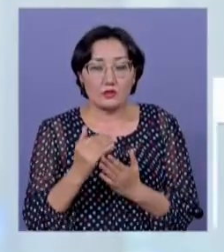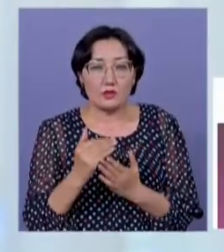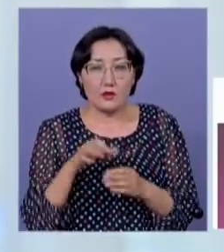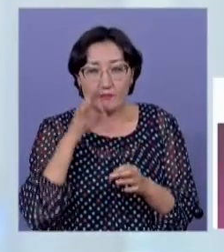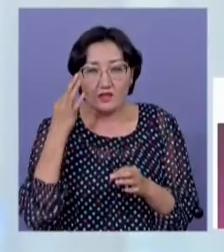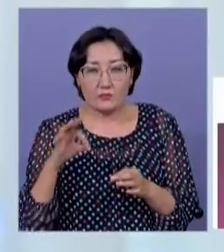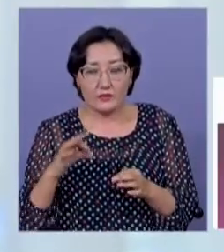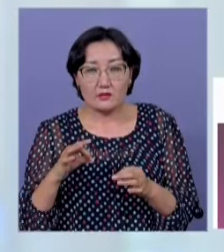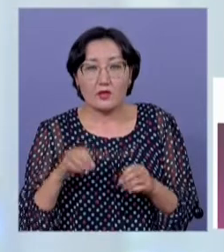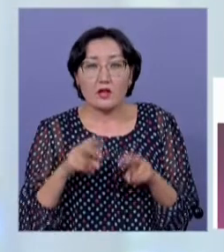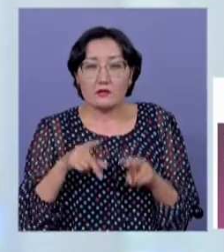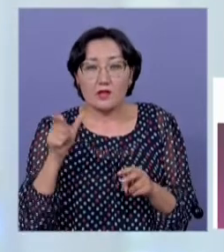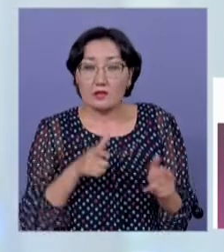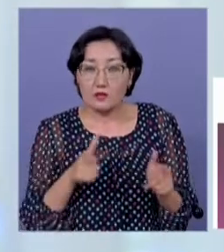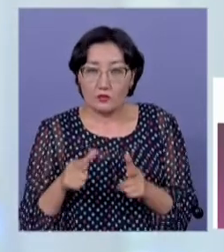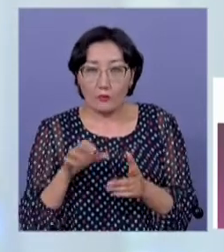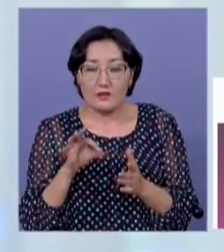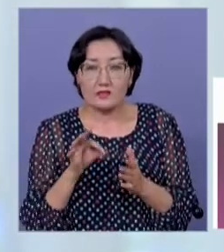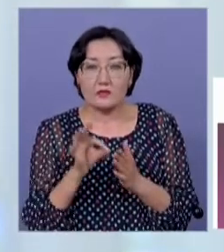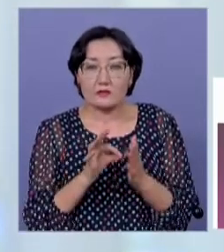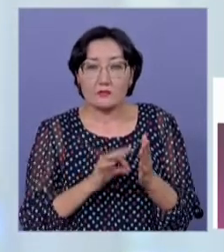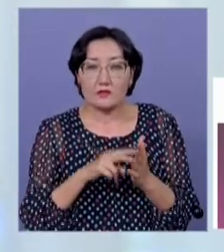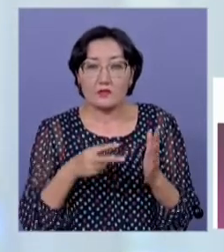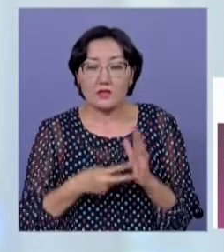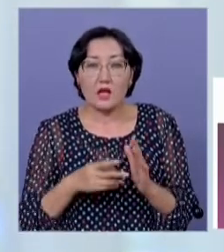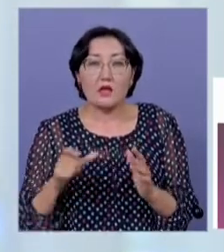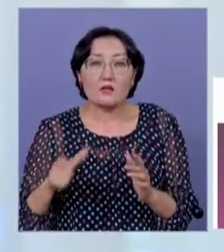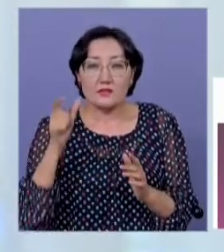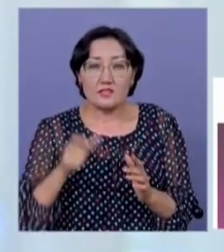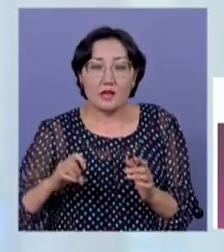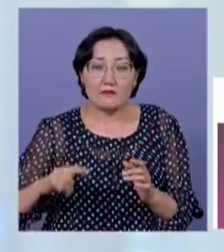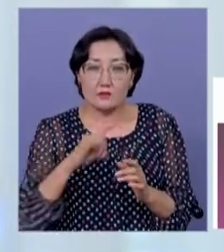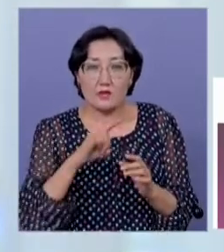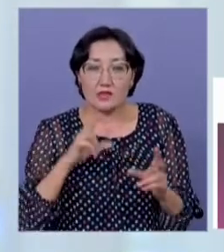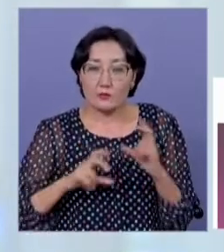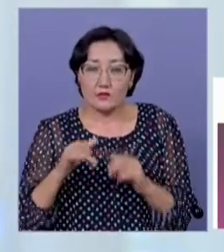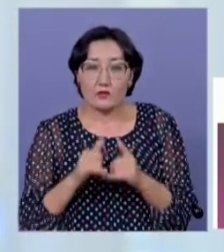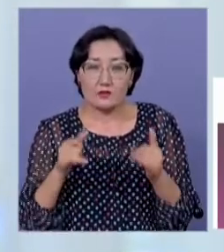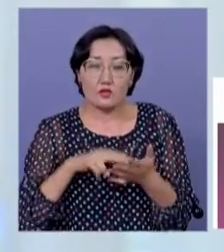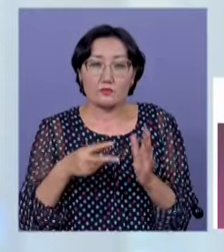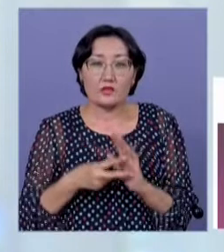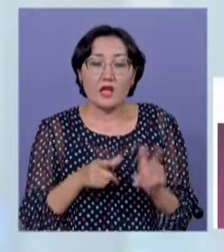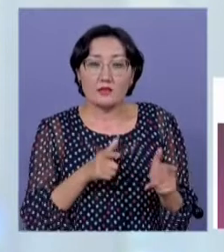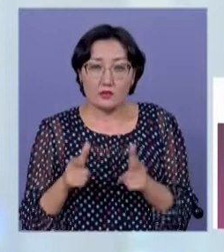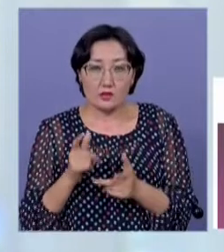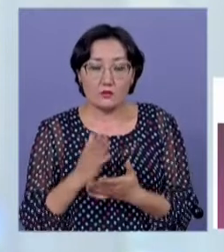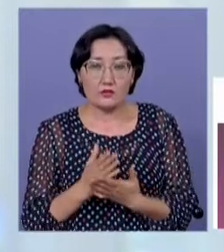білікті кадрларды даярлау мақсатында Азаматтық авиация академиясын дамыту жоспарын